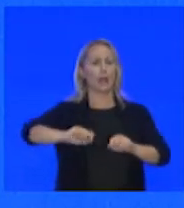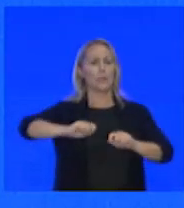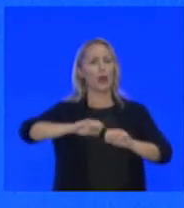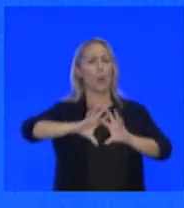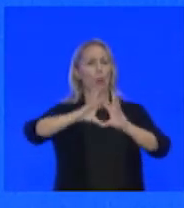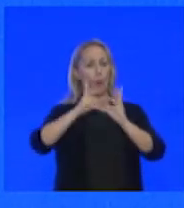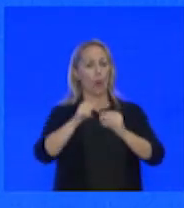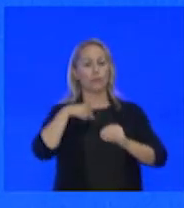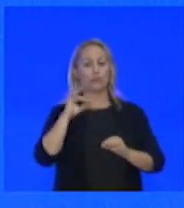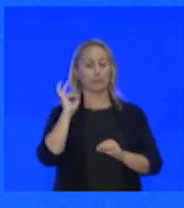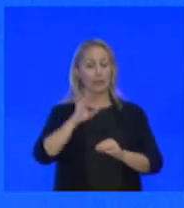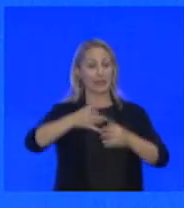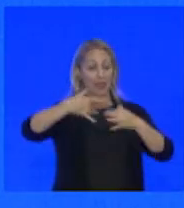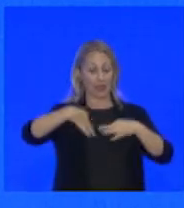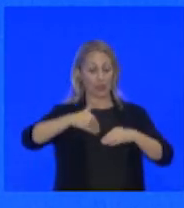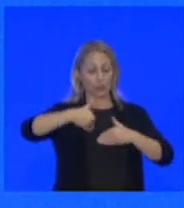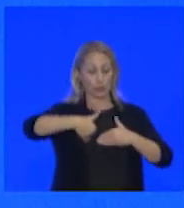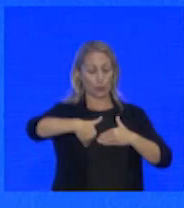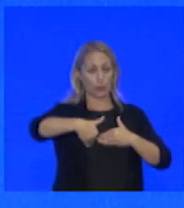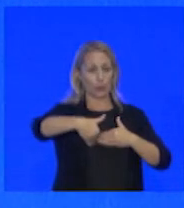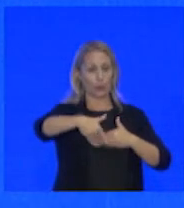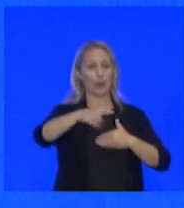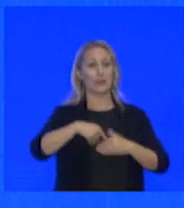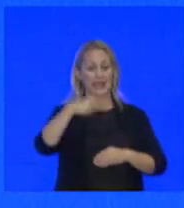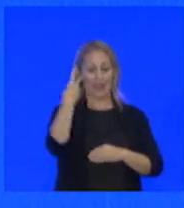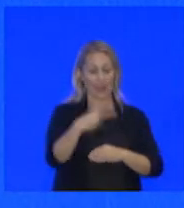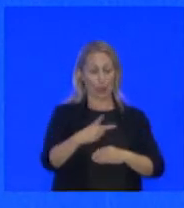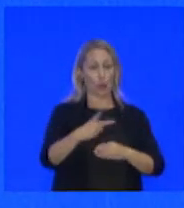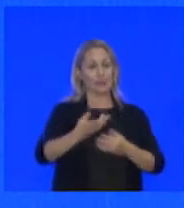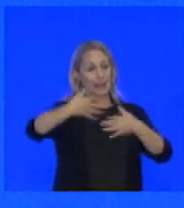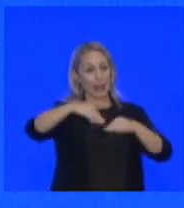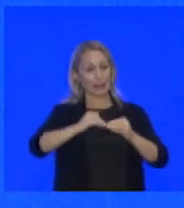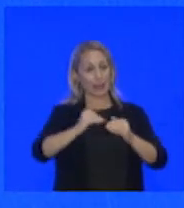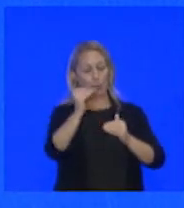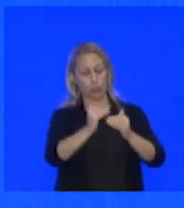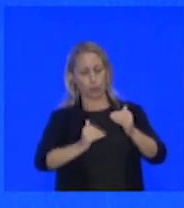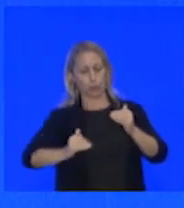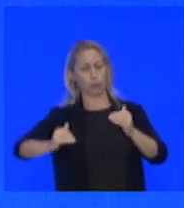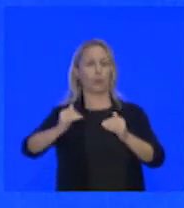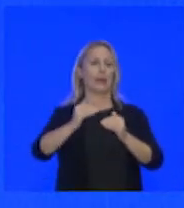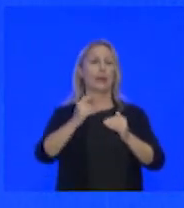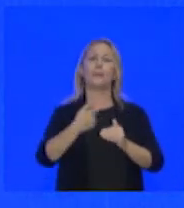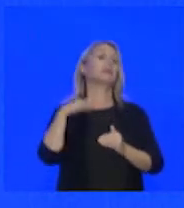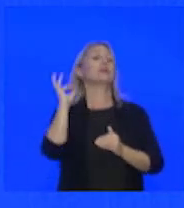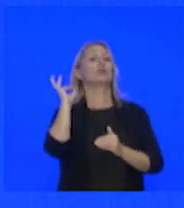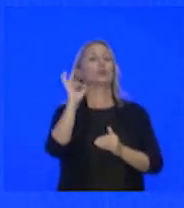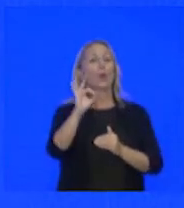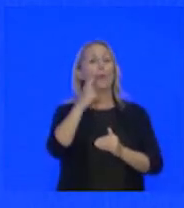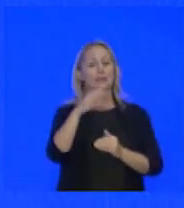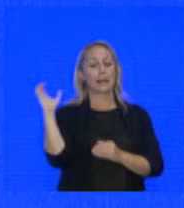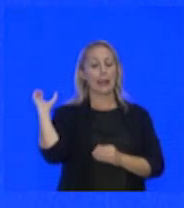σύντομα, με προοπτική μάλιστα να γίνουν πολύ περισσότερες, καθώς μιλάμε για μια επένδυση στις τεχνολογίες του μέλλοντος.